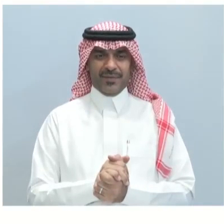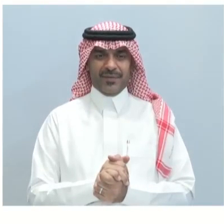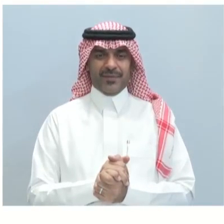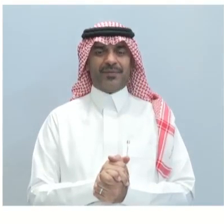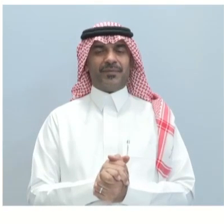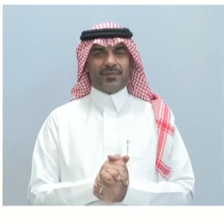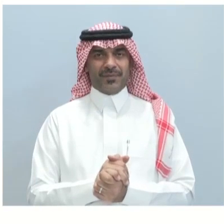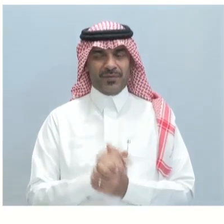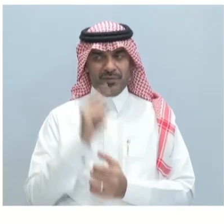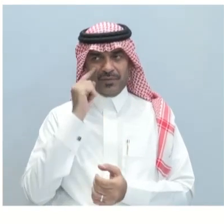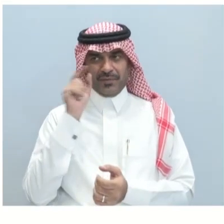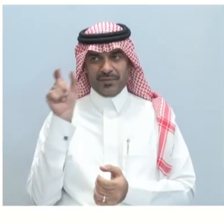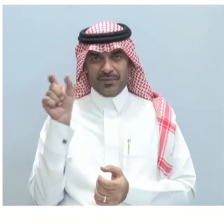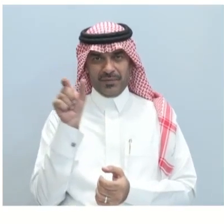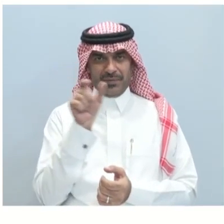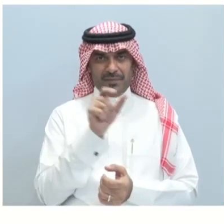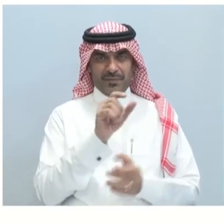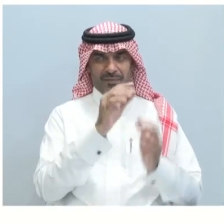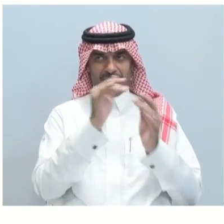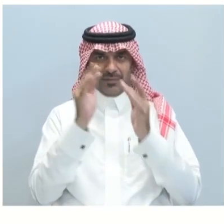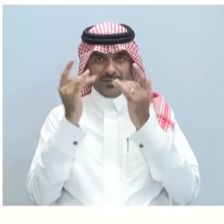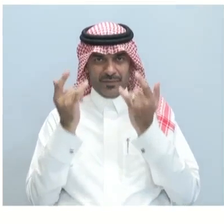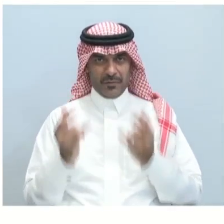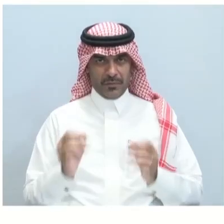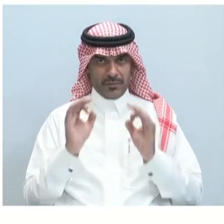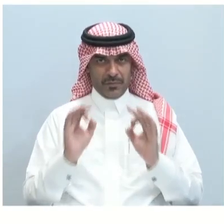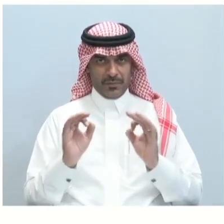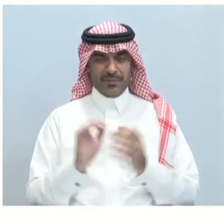درسنا لهذا اليوم الدراسات الاجتماعيه